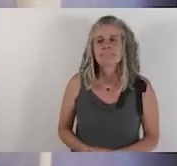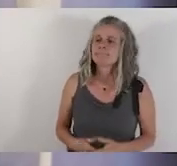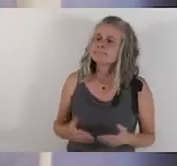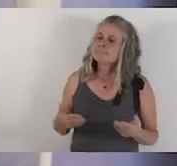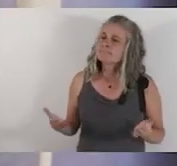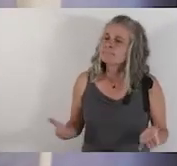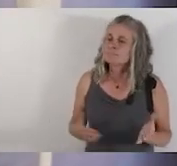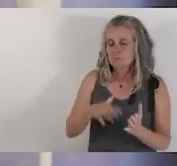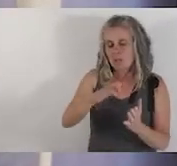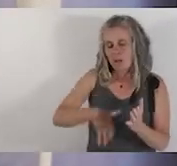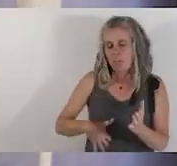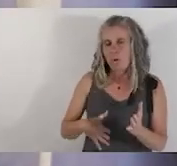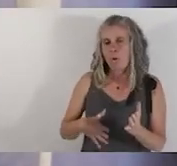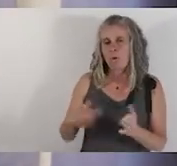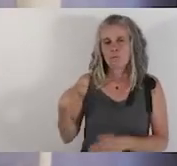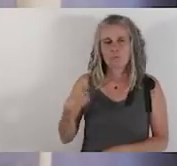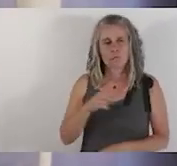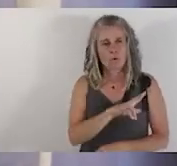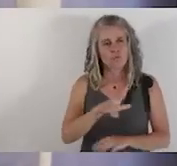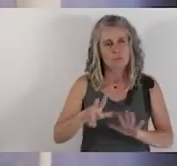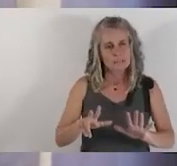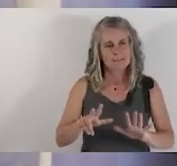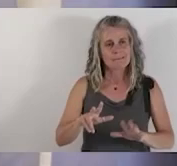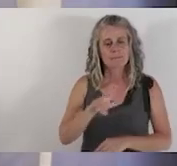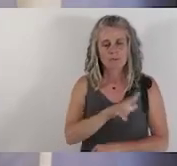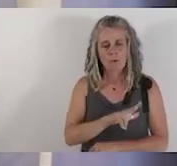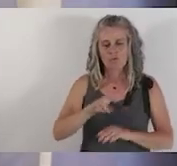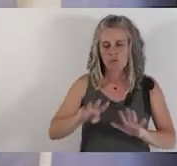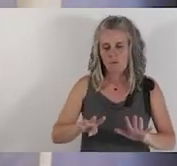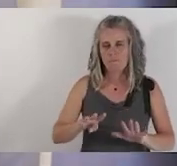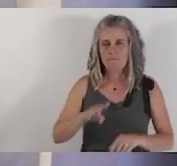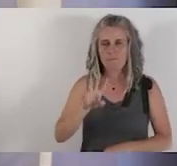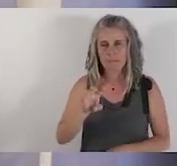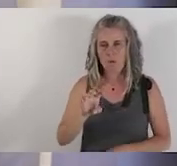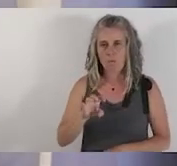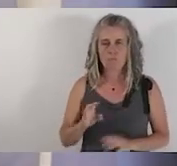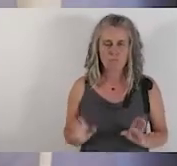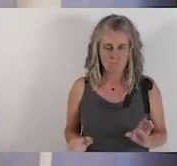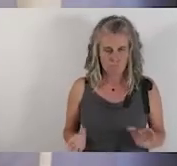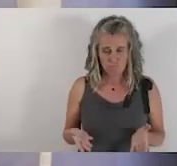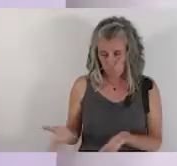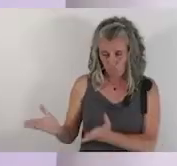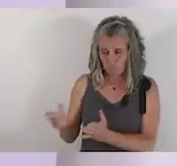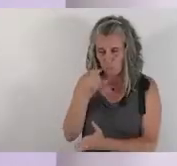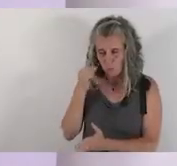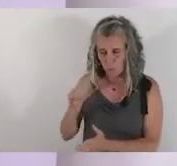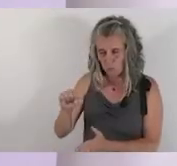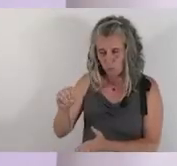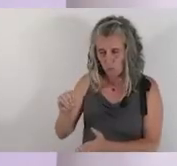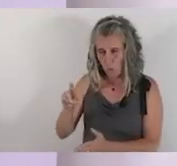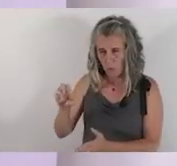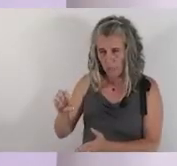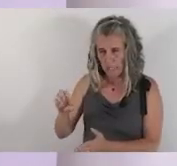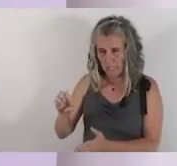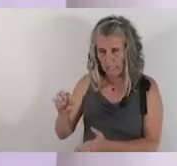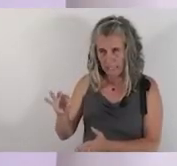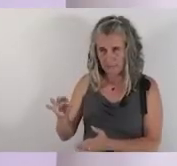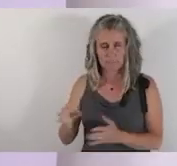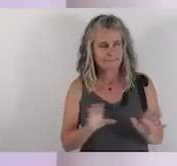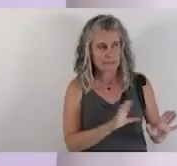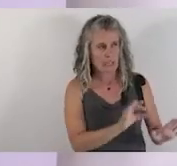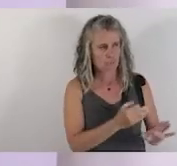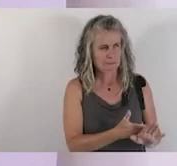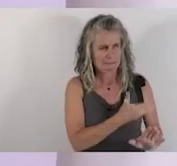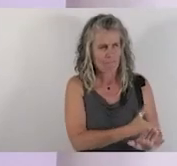38, 39, 40. Monsieur Sauré. Juste avant de de présenter mon rapport, je voudrais signaler que sur le dernier rapport de